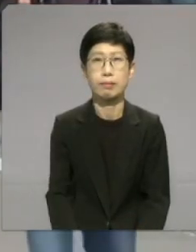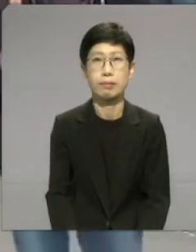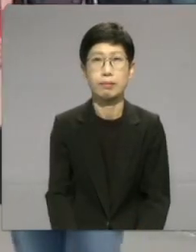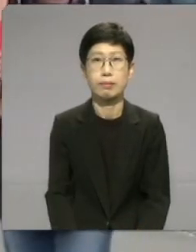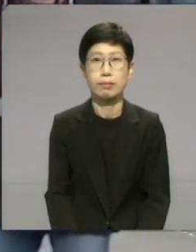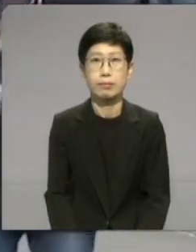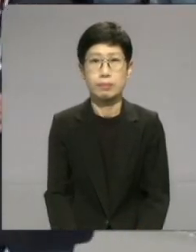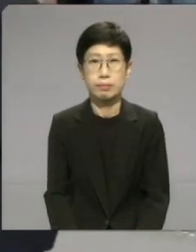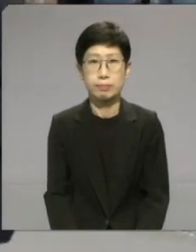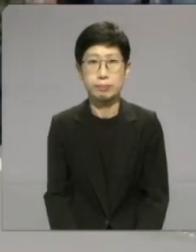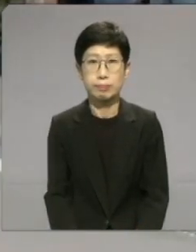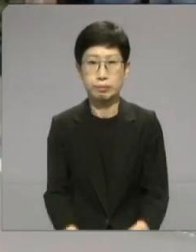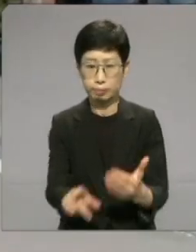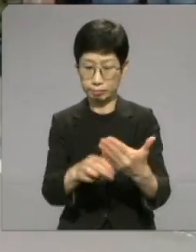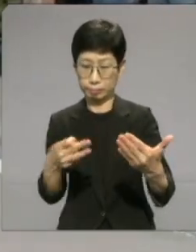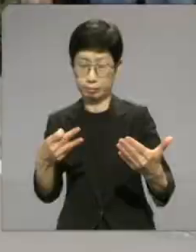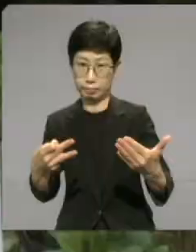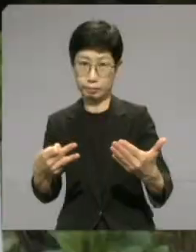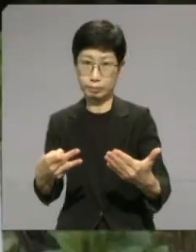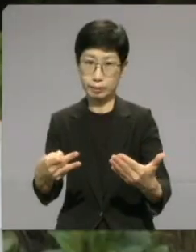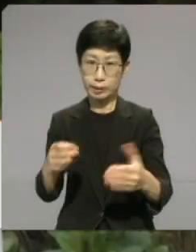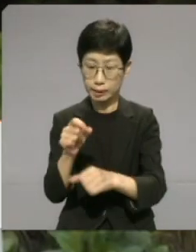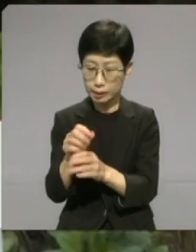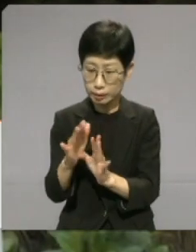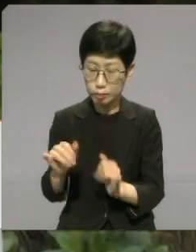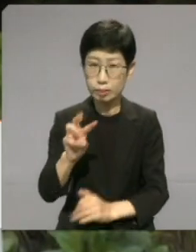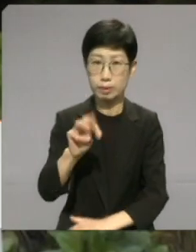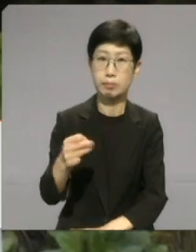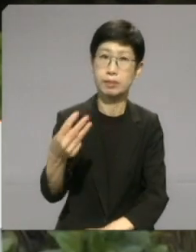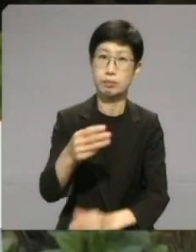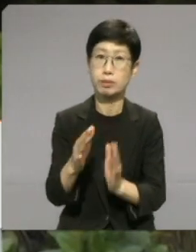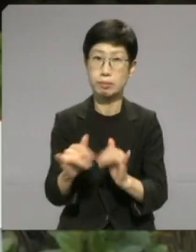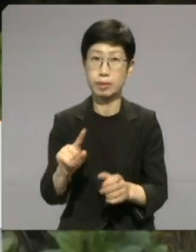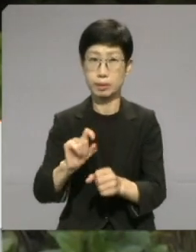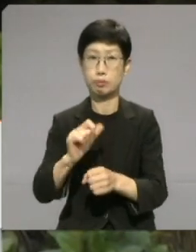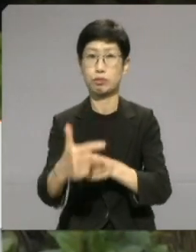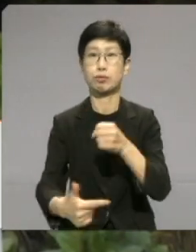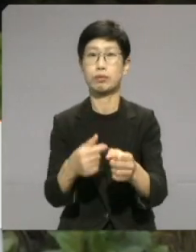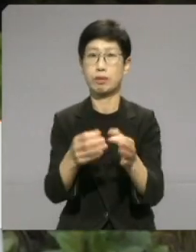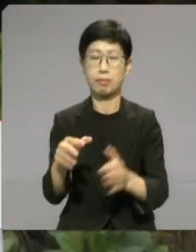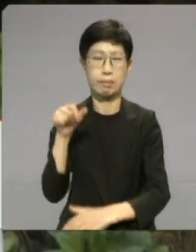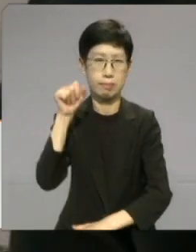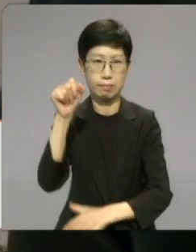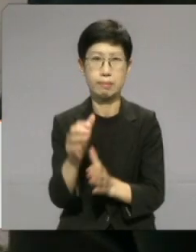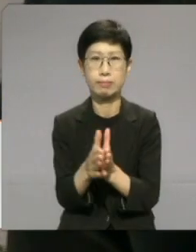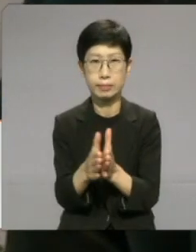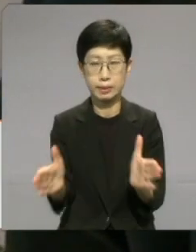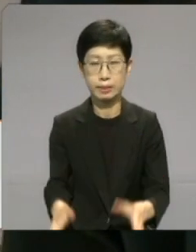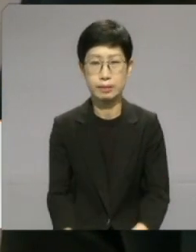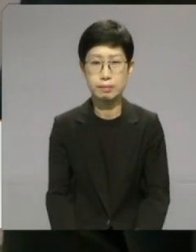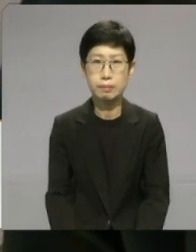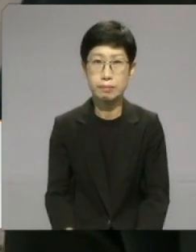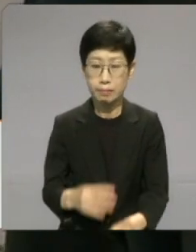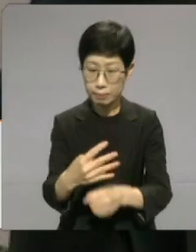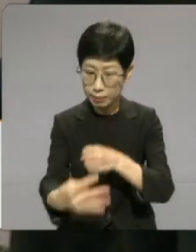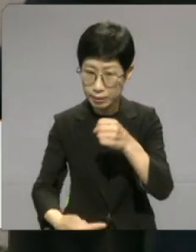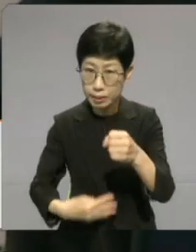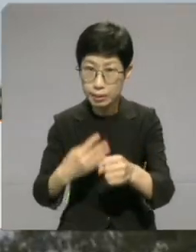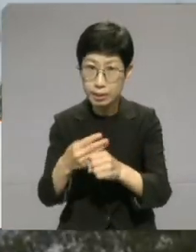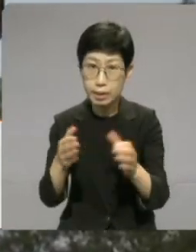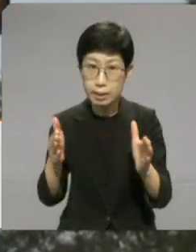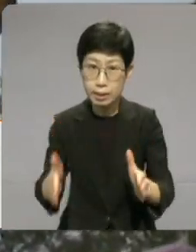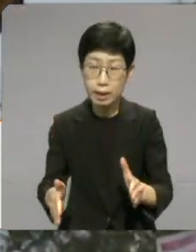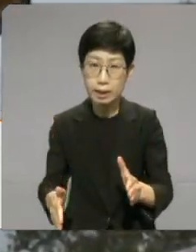지난 13일 보잉 노동자 3 3천명이 16년 만에 파업에 돌입했습니다 노사는 4년간 임금